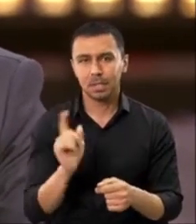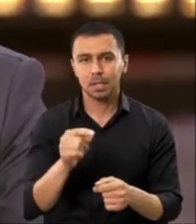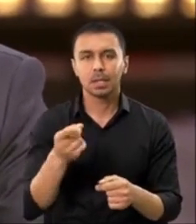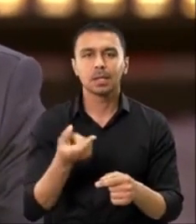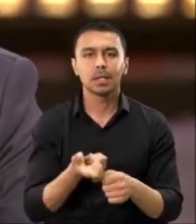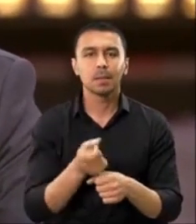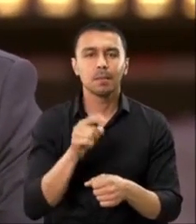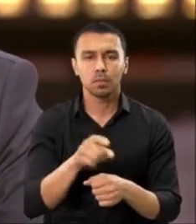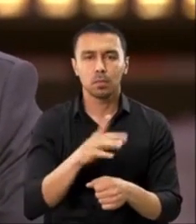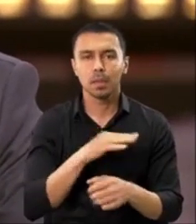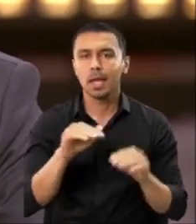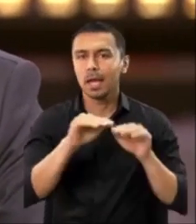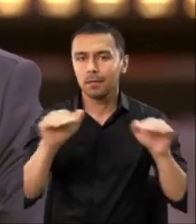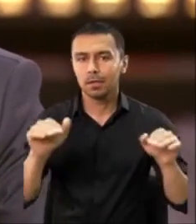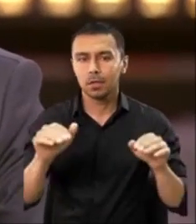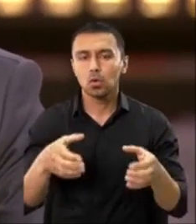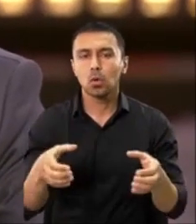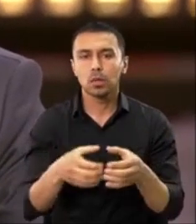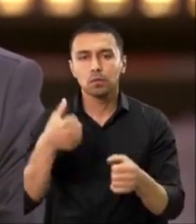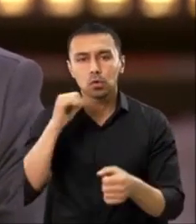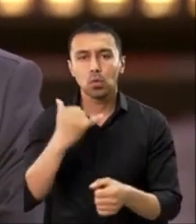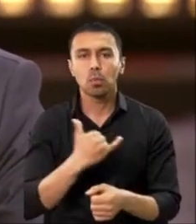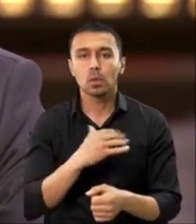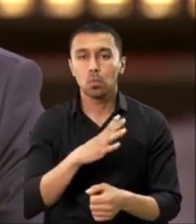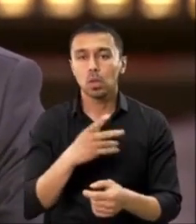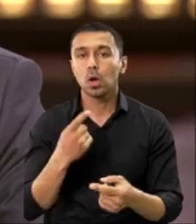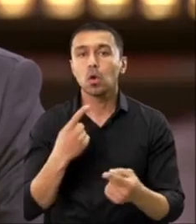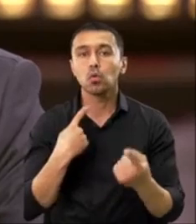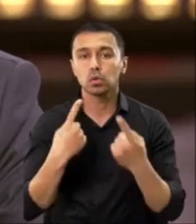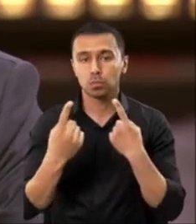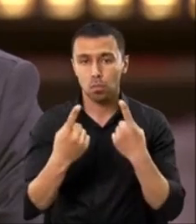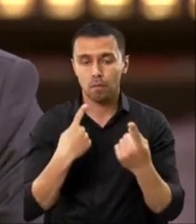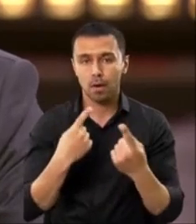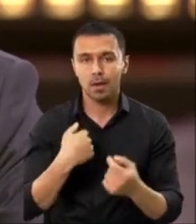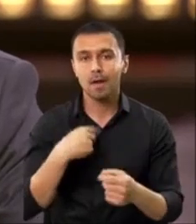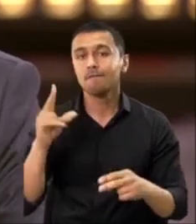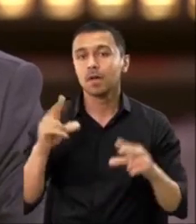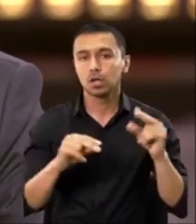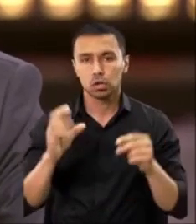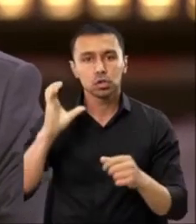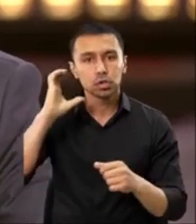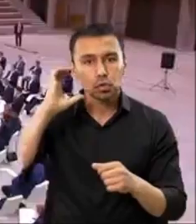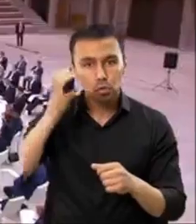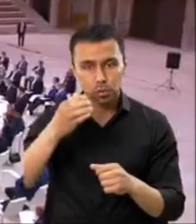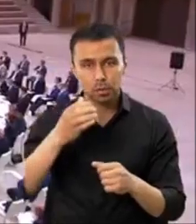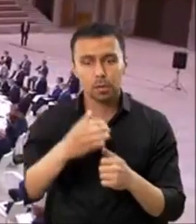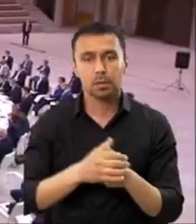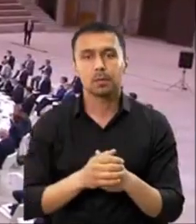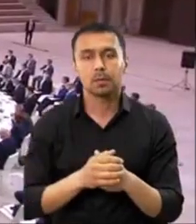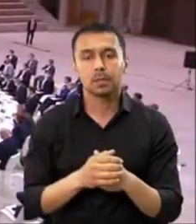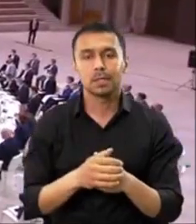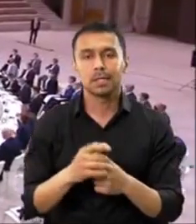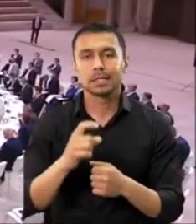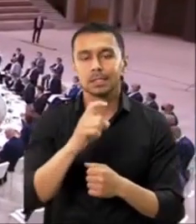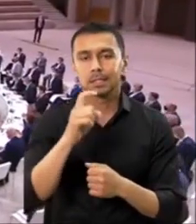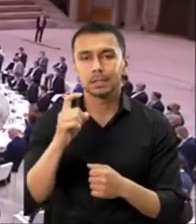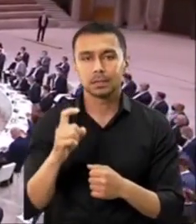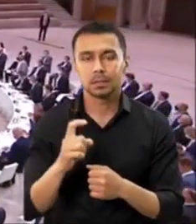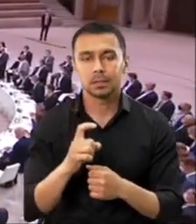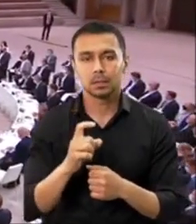рівні комітету. Вчора у мене була розмова, я вважаю, серйозна, з